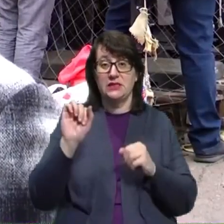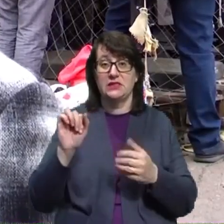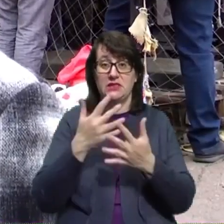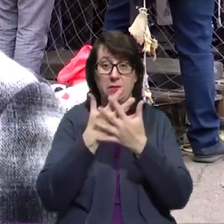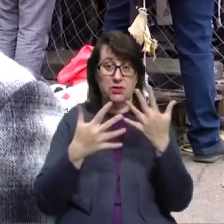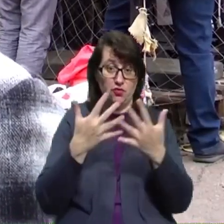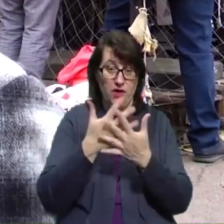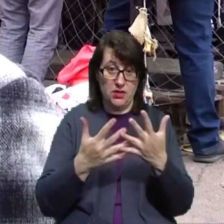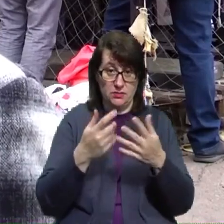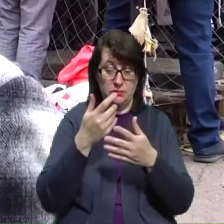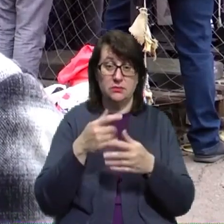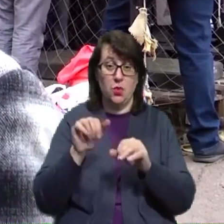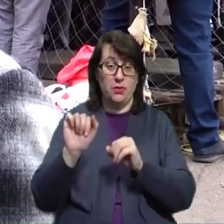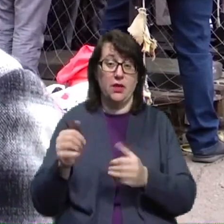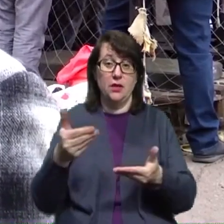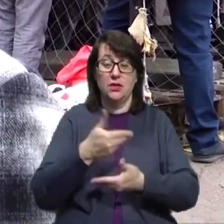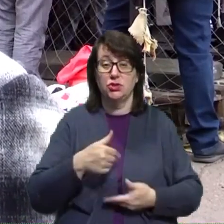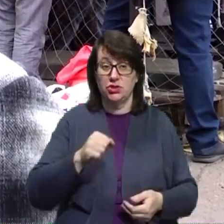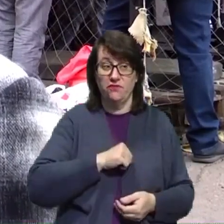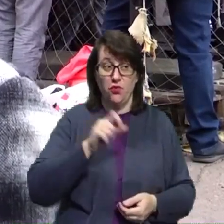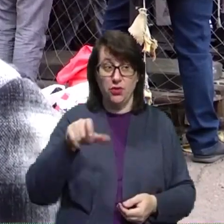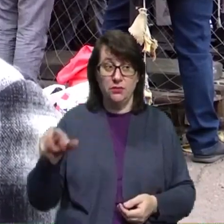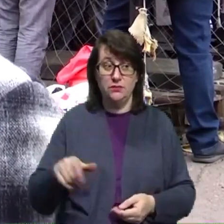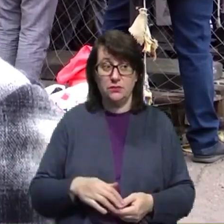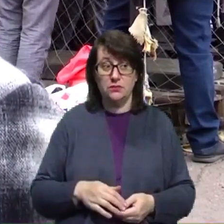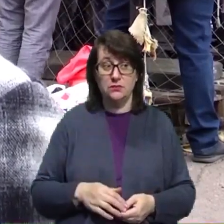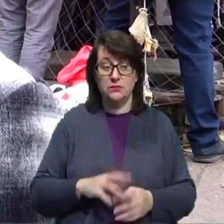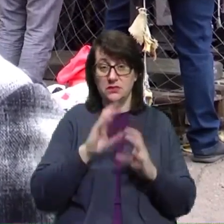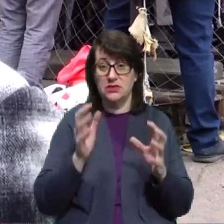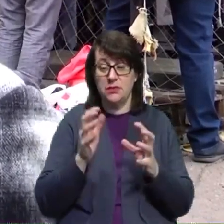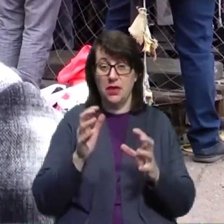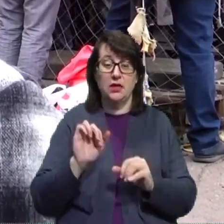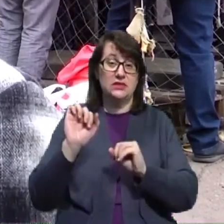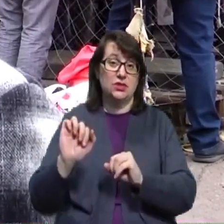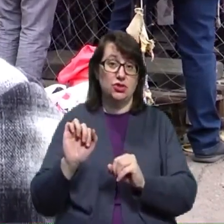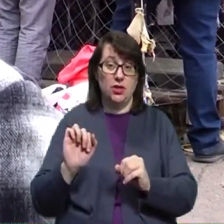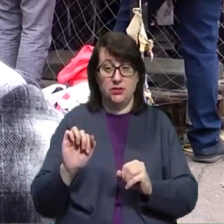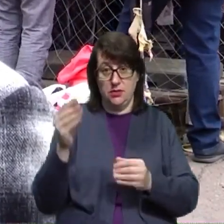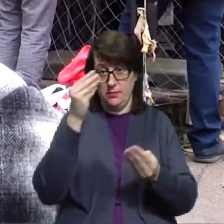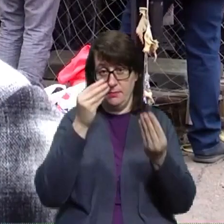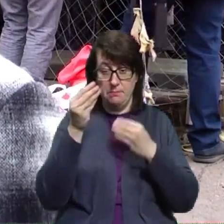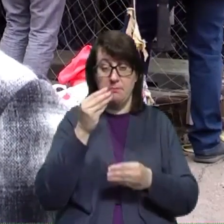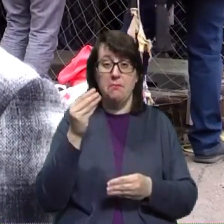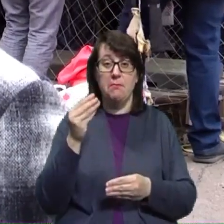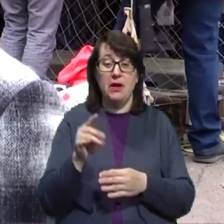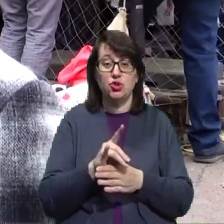сітки оберігають наших воїнів, зберігають, захищають, маскують